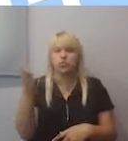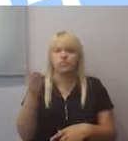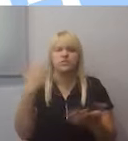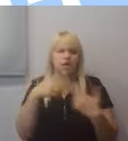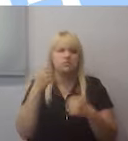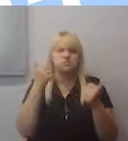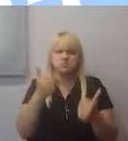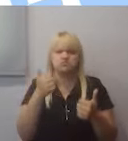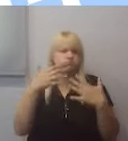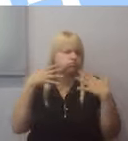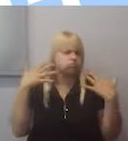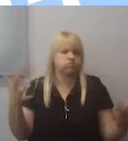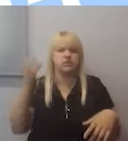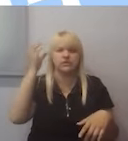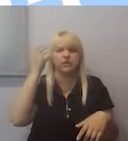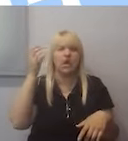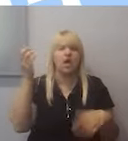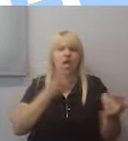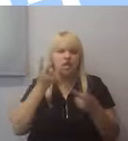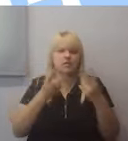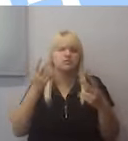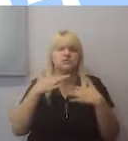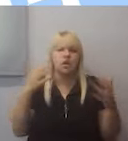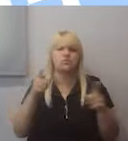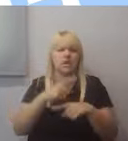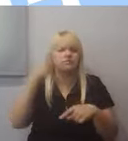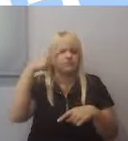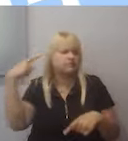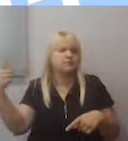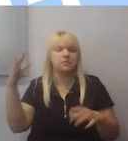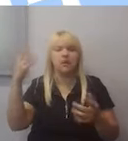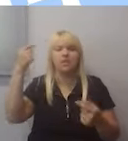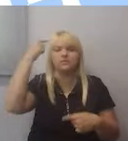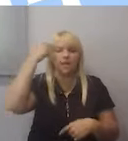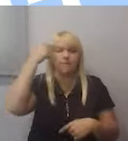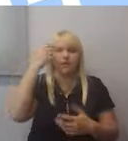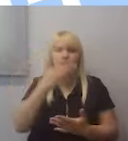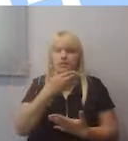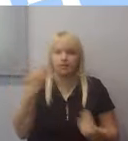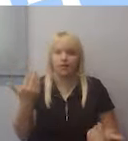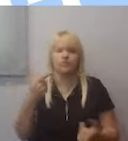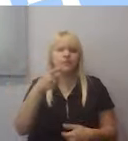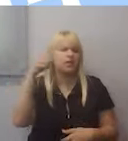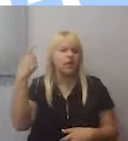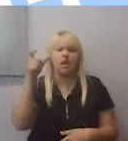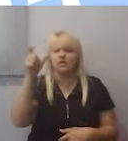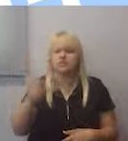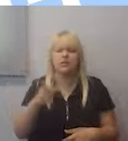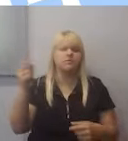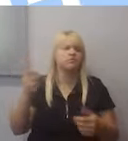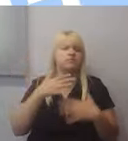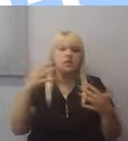daudz trakums arī ir galvā bet saprāta nav un traks cilvēks apveltīts ar lielu iniciatīvu pat vēl ir